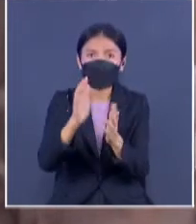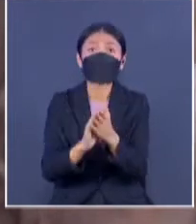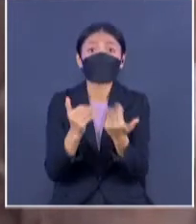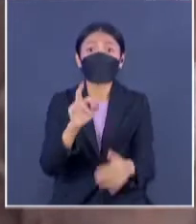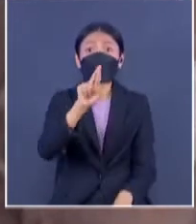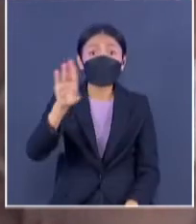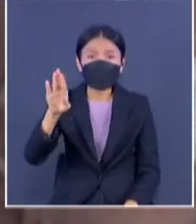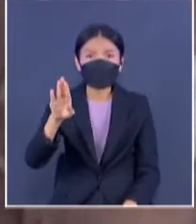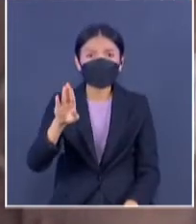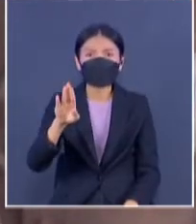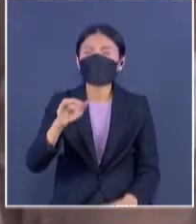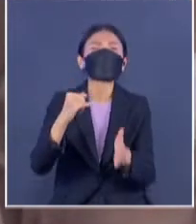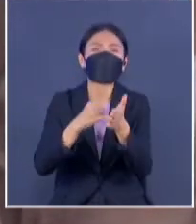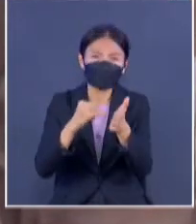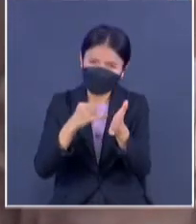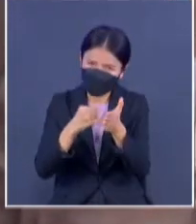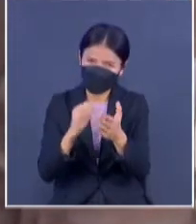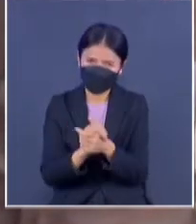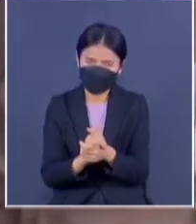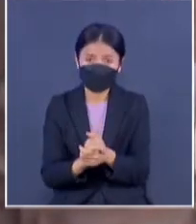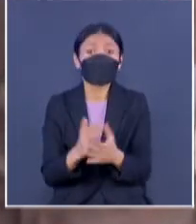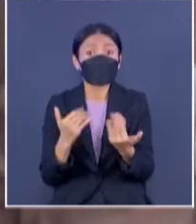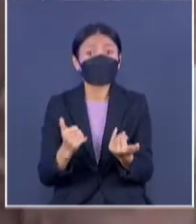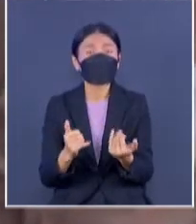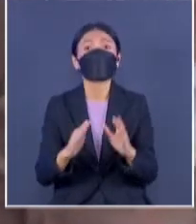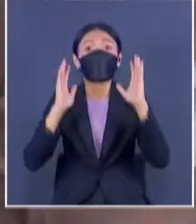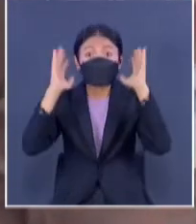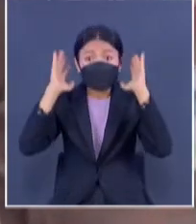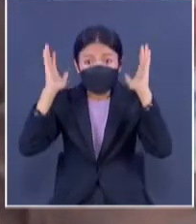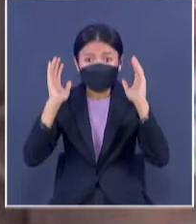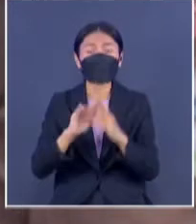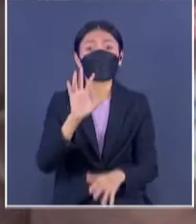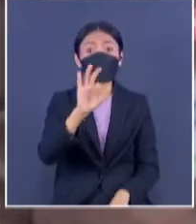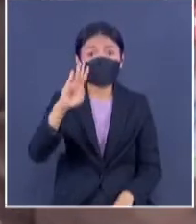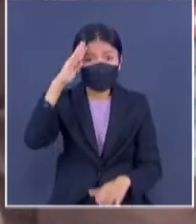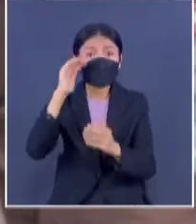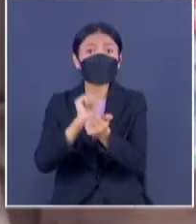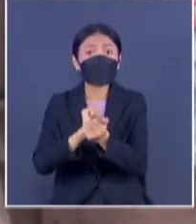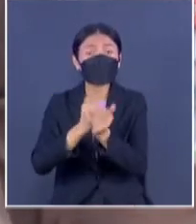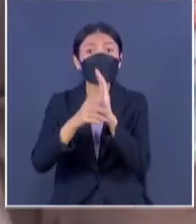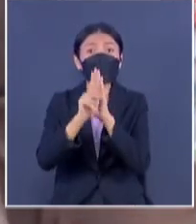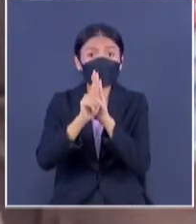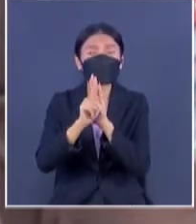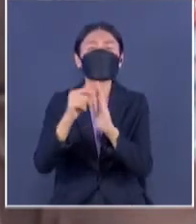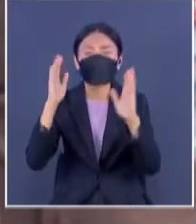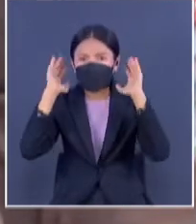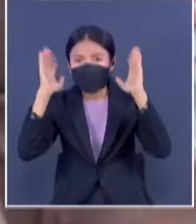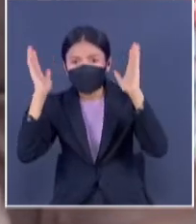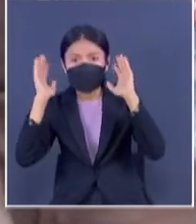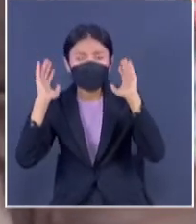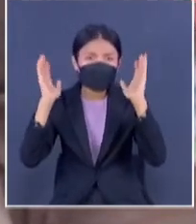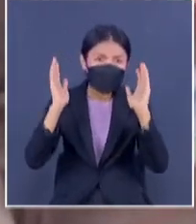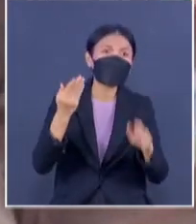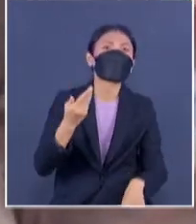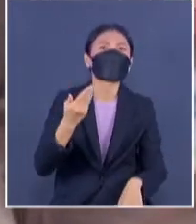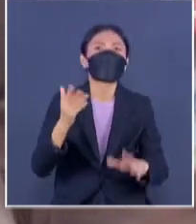ง่ายครับหรือเราจะประชาสัมพันธ์นะครับชื่อเพจของเรานะครับไว้ให้ประชาชนเนี่ยสามารถเข้าไปได้